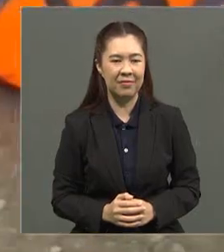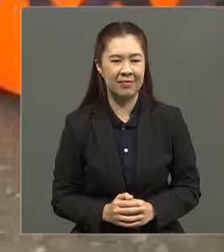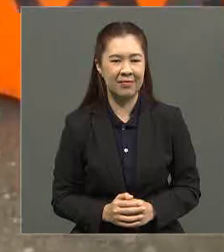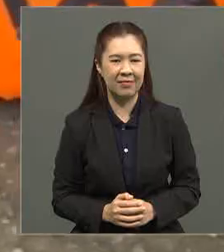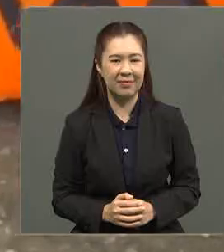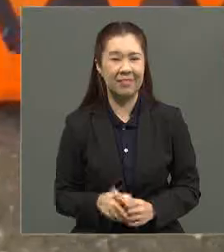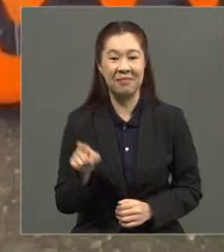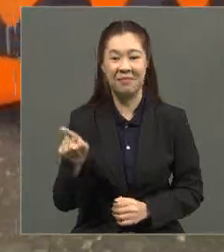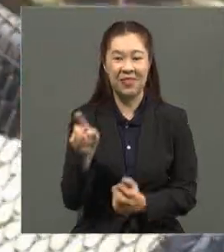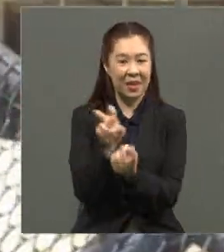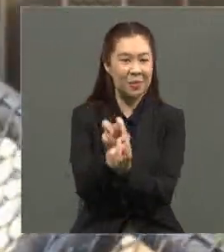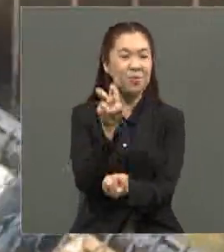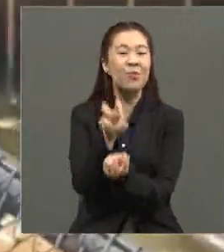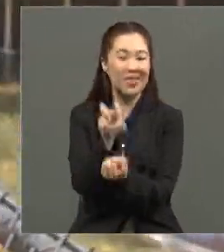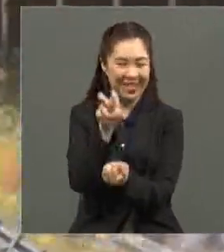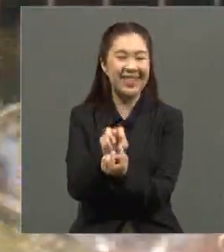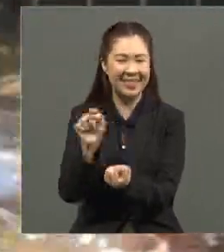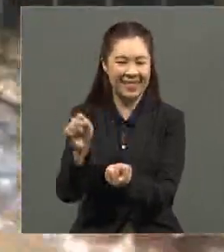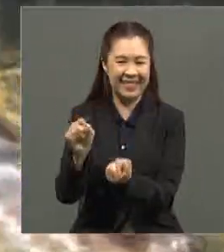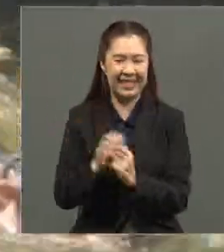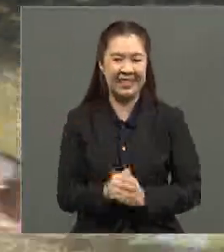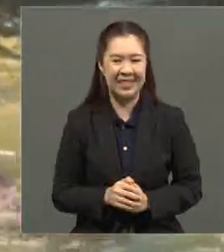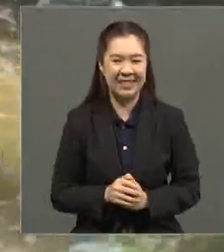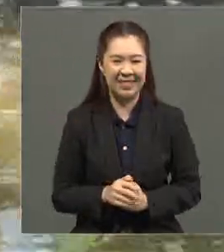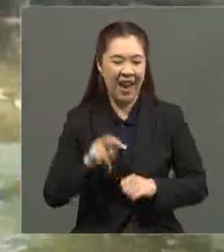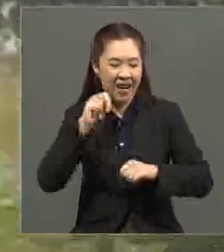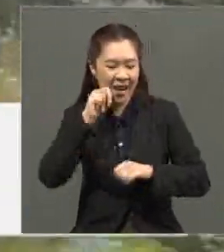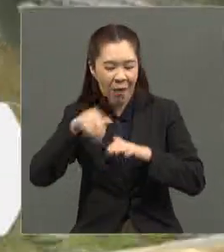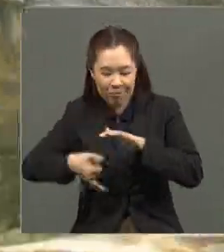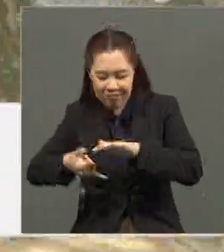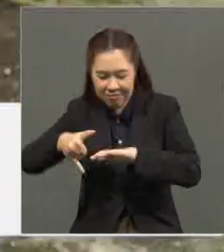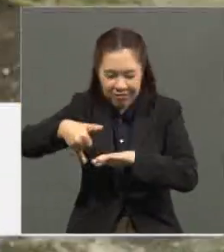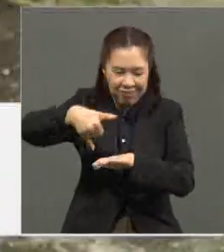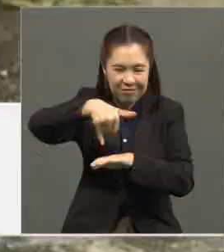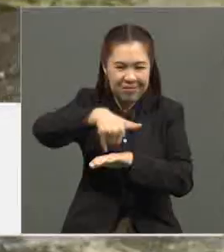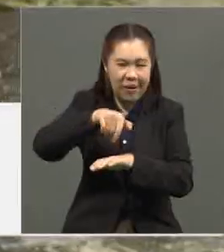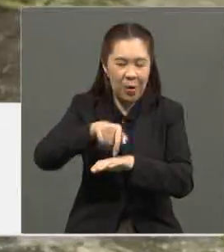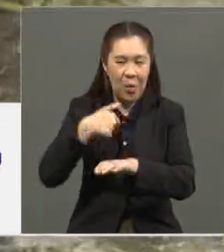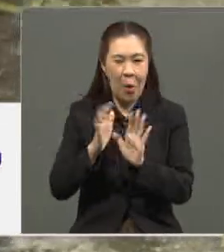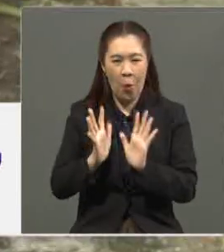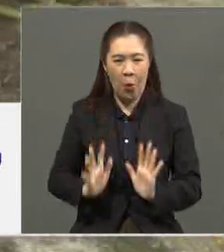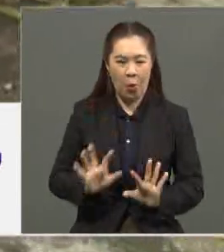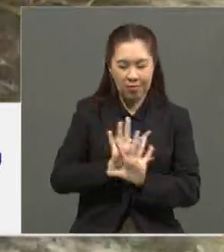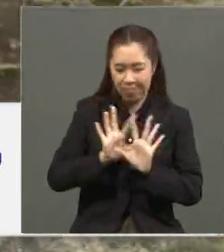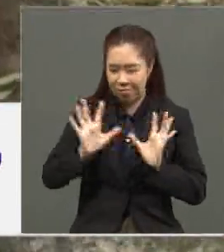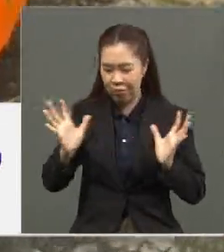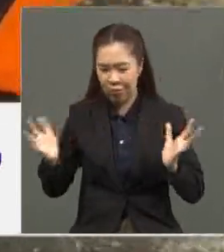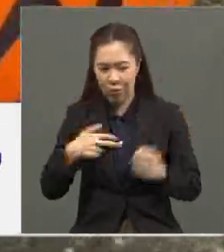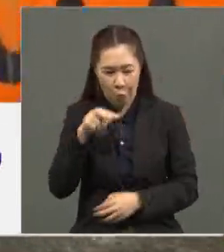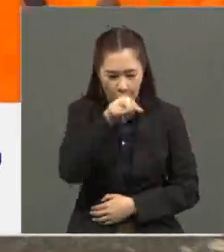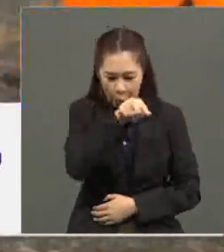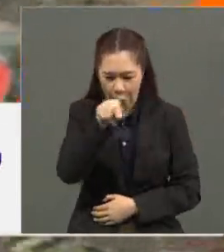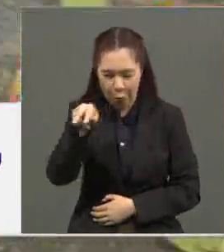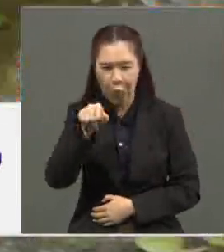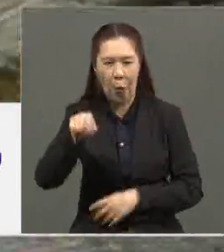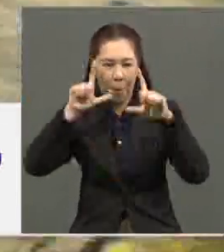ค่ะเเด้งสมชื่อนะแค่ขึ้นมาจากน้ำนี่ก็เรียกเสียงฮือฮาจากผู้ชมที่มาเกาะรั้วรอดูน้องหมูเด้งซุป